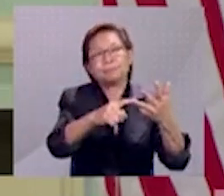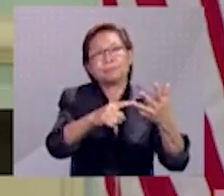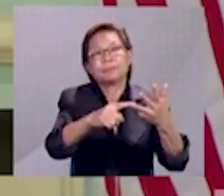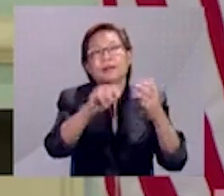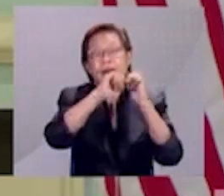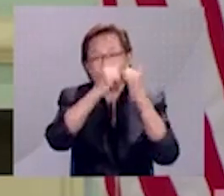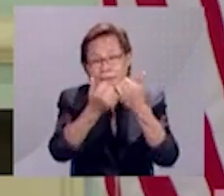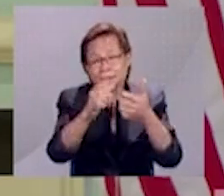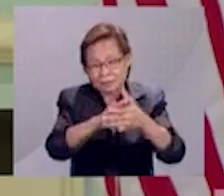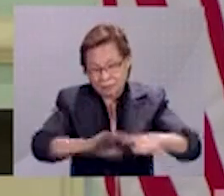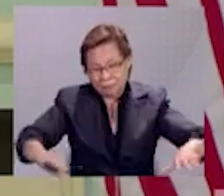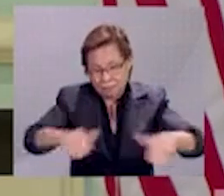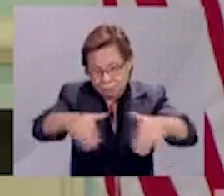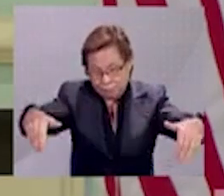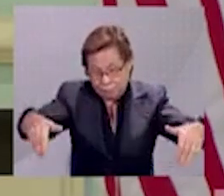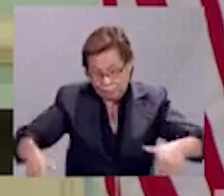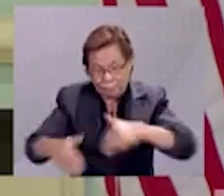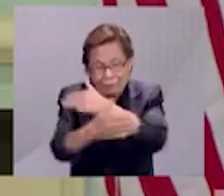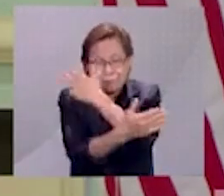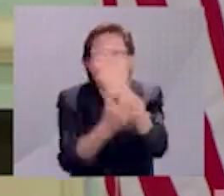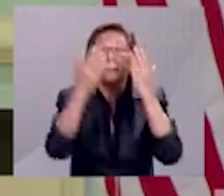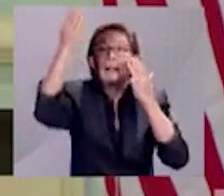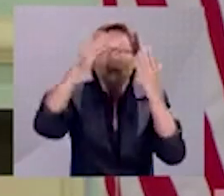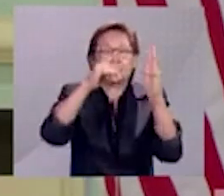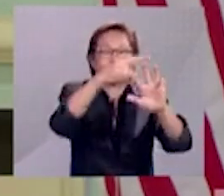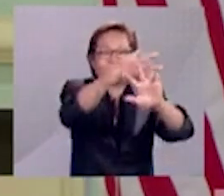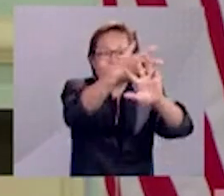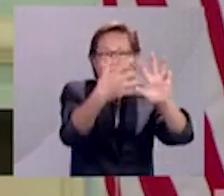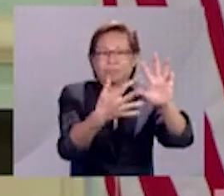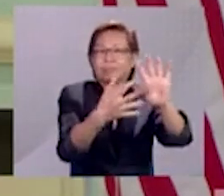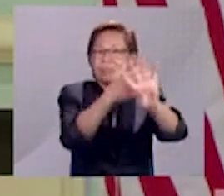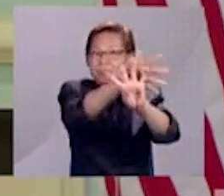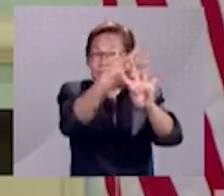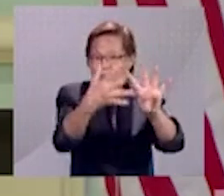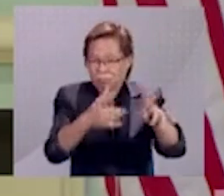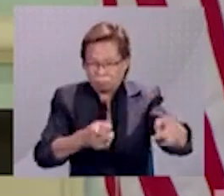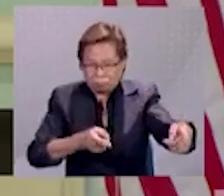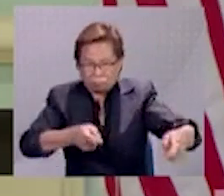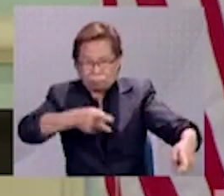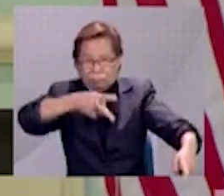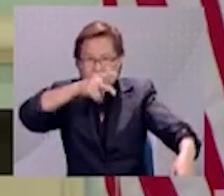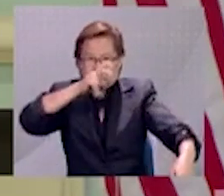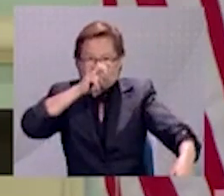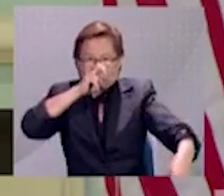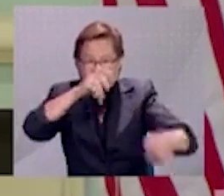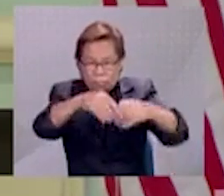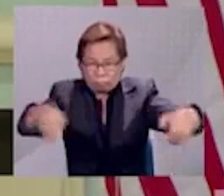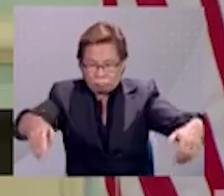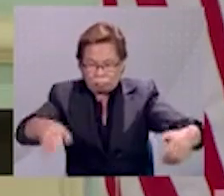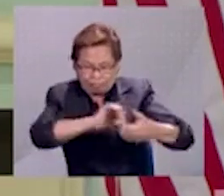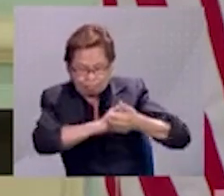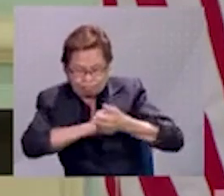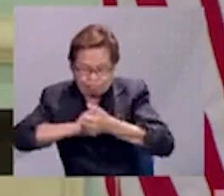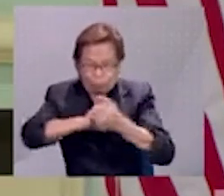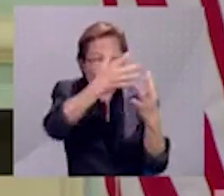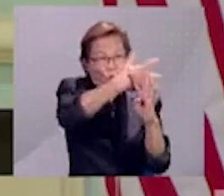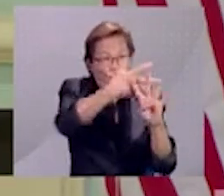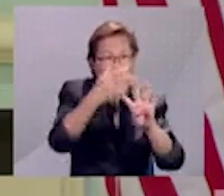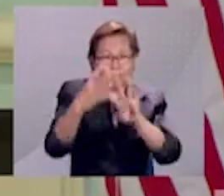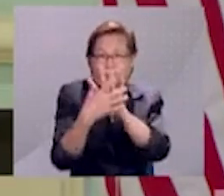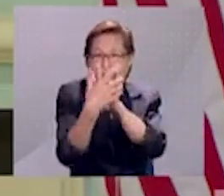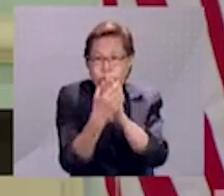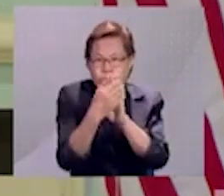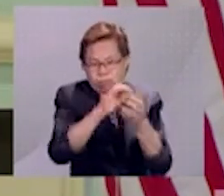agensi keselamatan sempadan Malaysia mengawal ketat sempadan negara secara bersepadu daripada